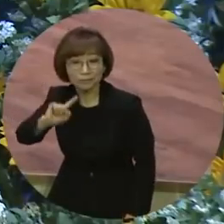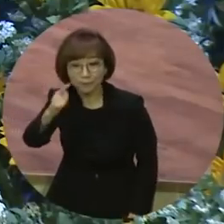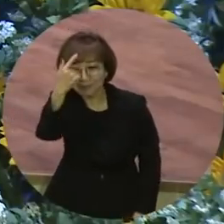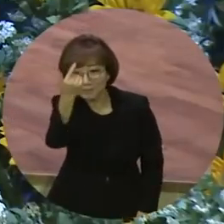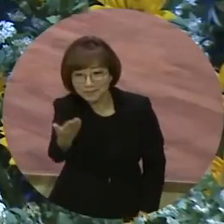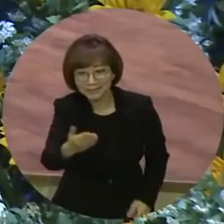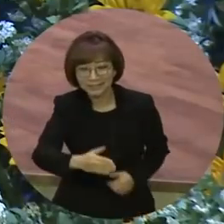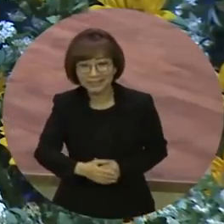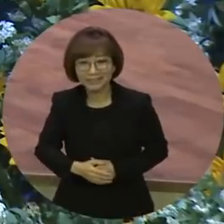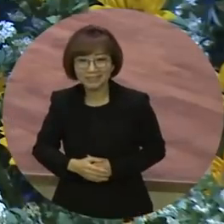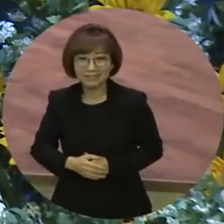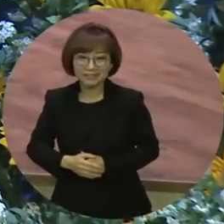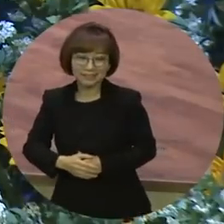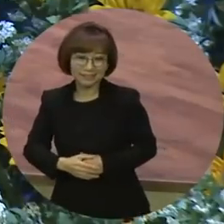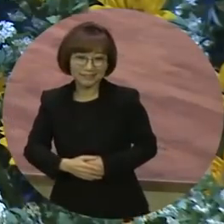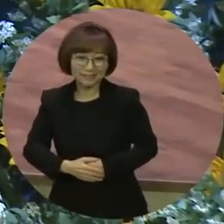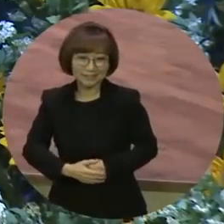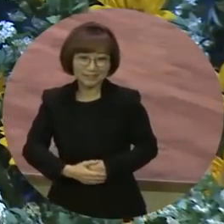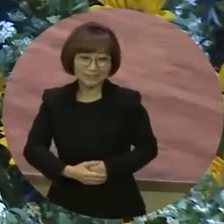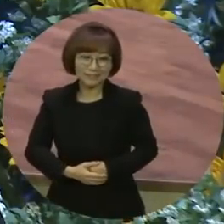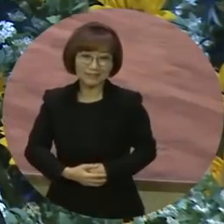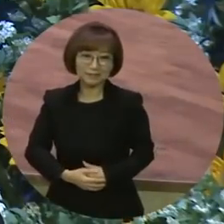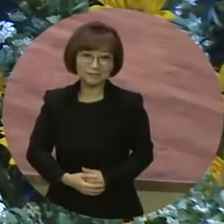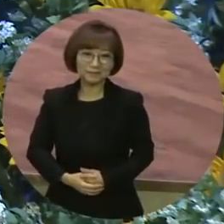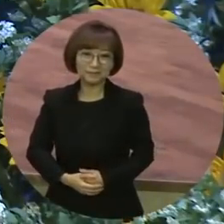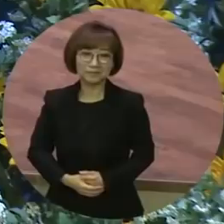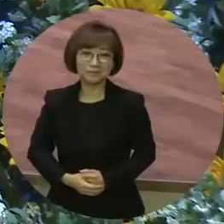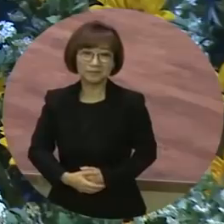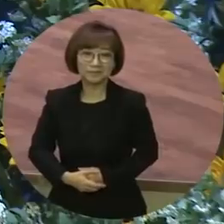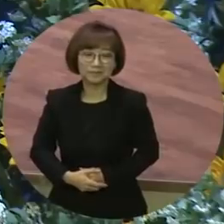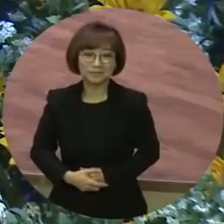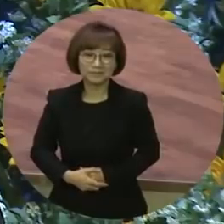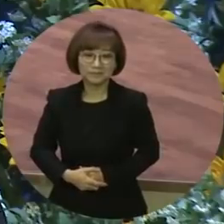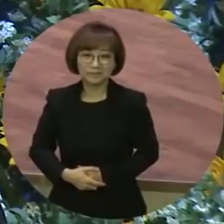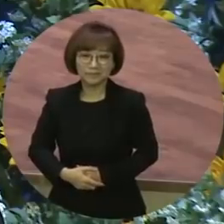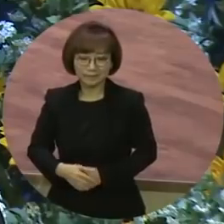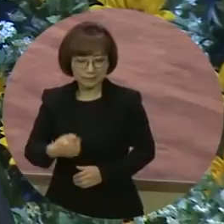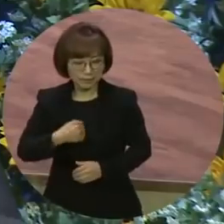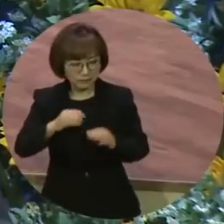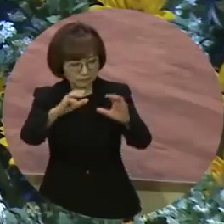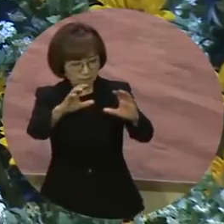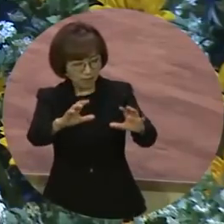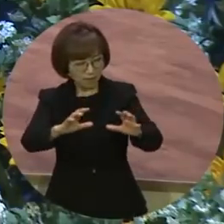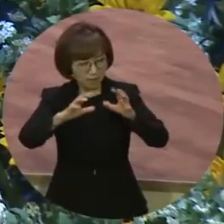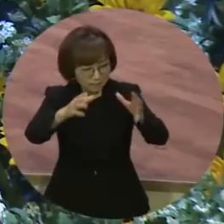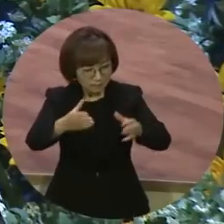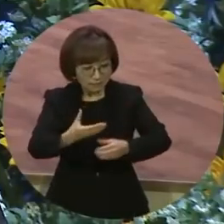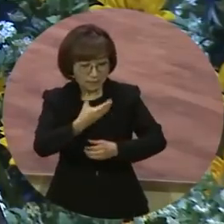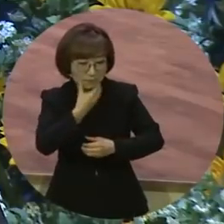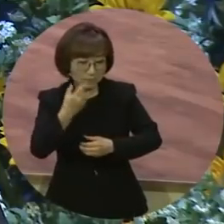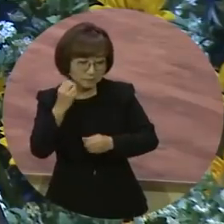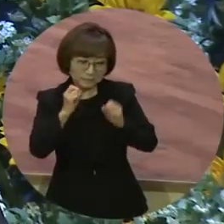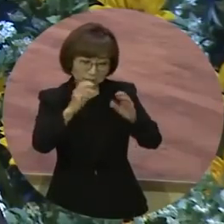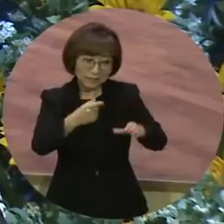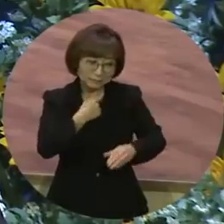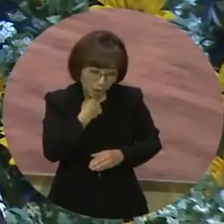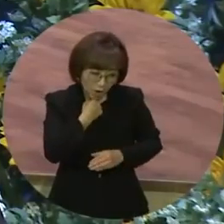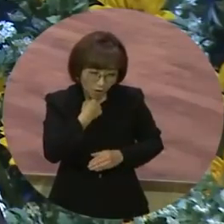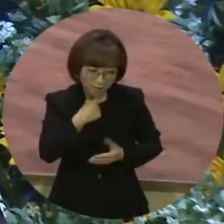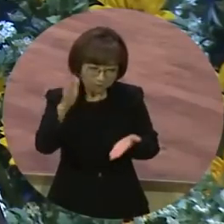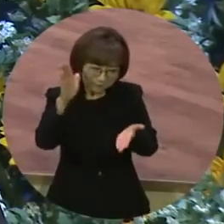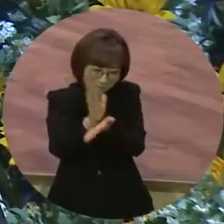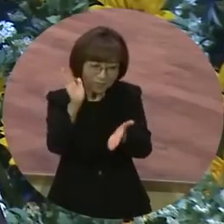정말로 바울처럼 여러분 정말로 이 세계 복음화라는 복음적 열정을 회복하시기